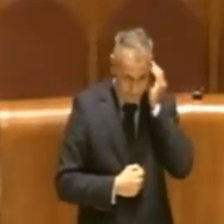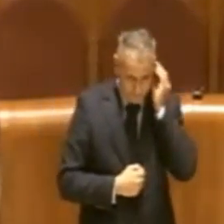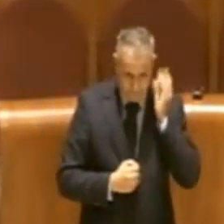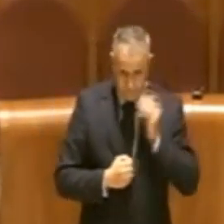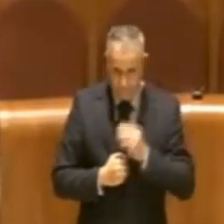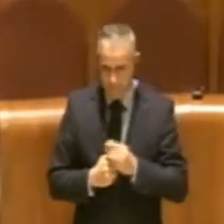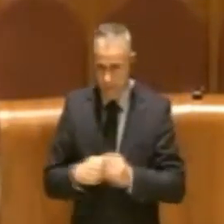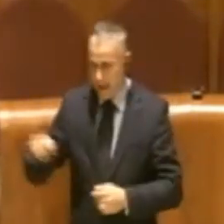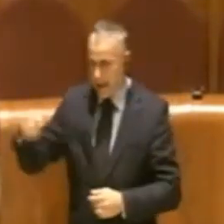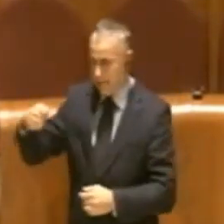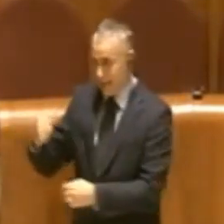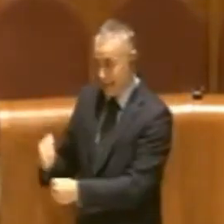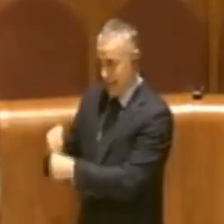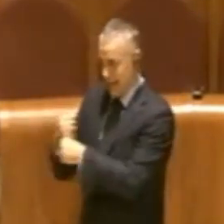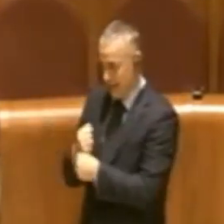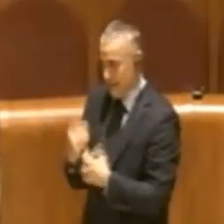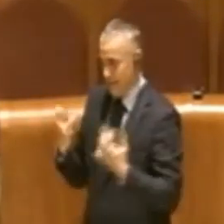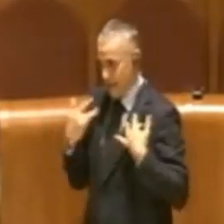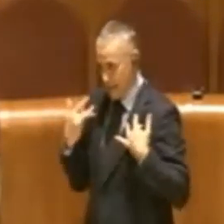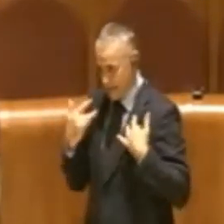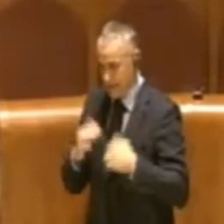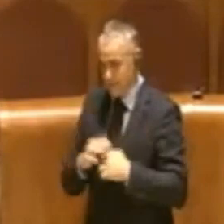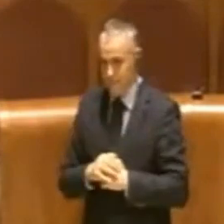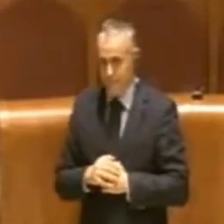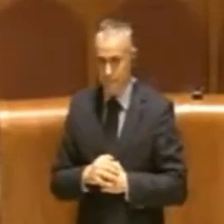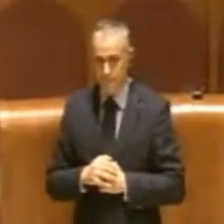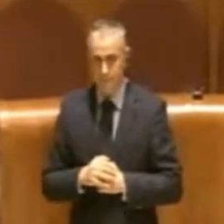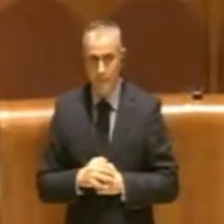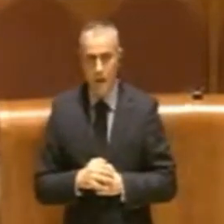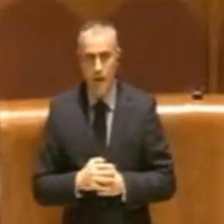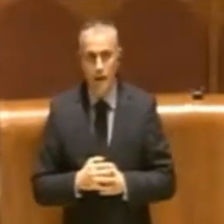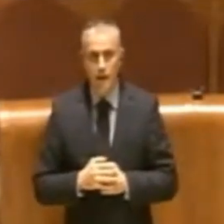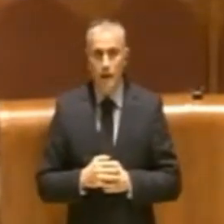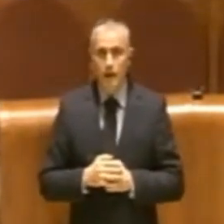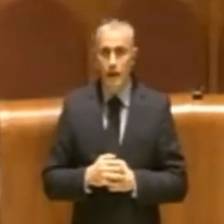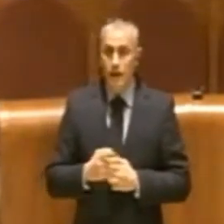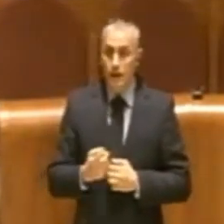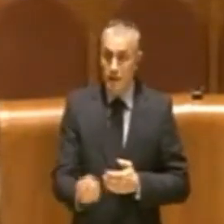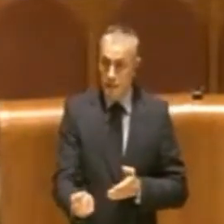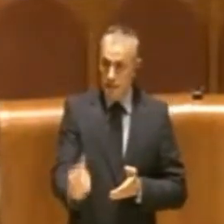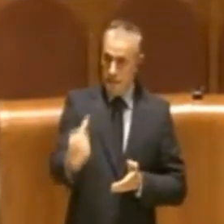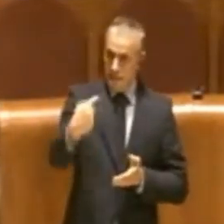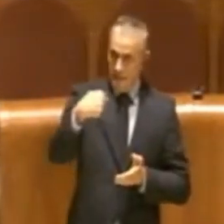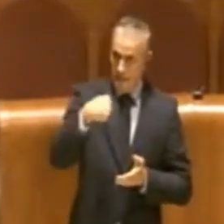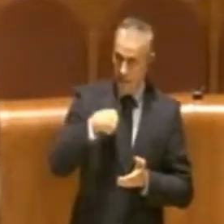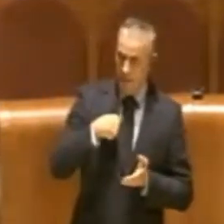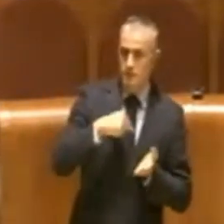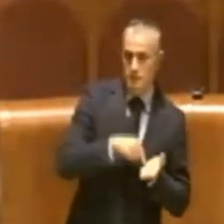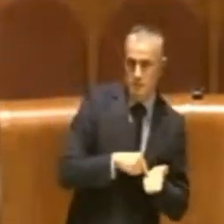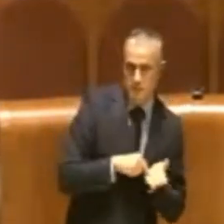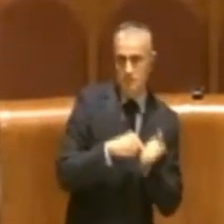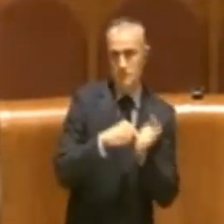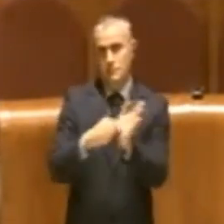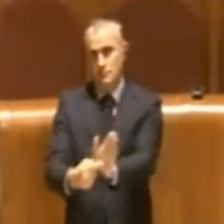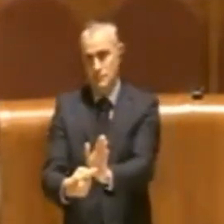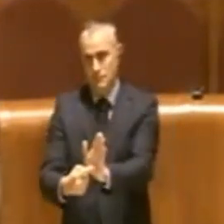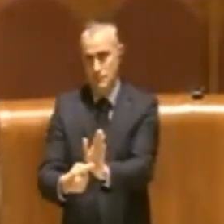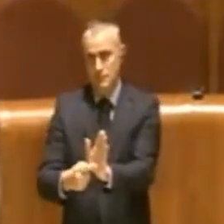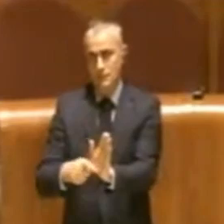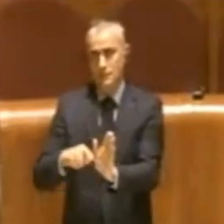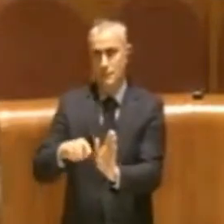Grazie Presidente, diciamo, restituisco e respingo al mittente